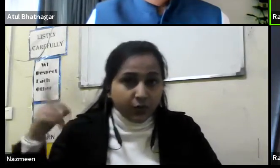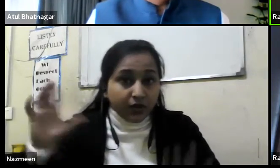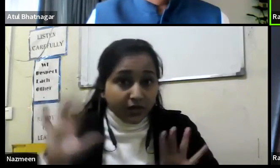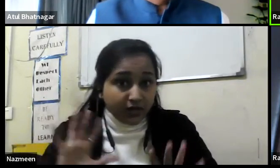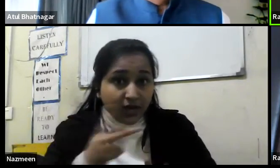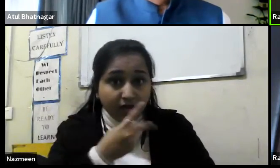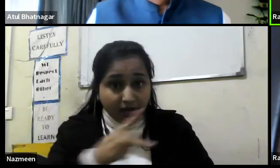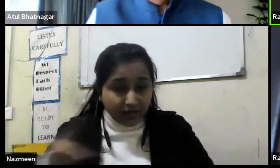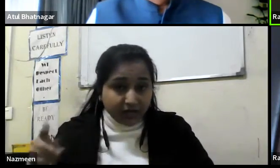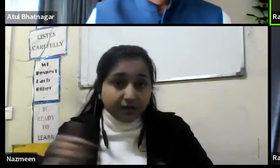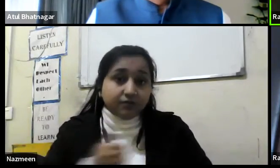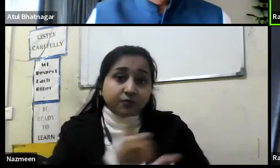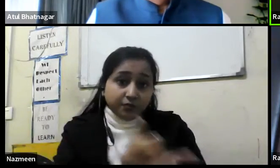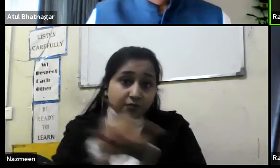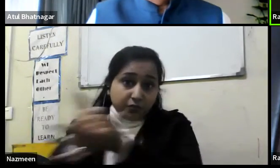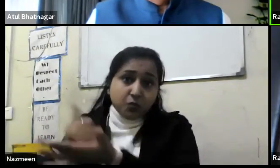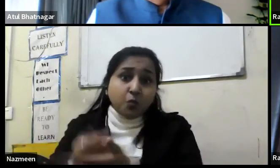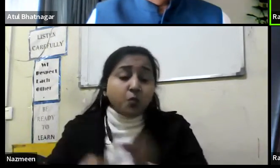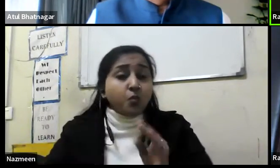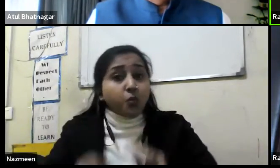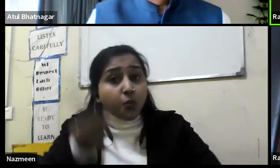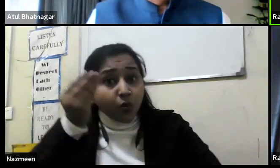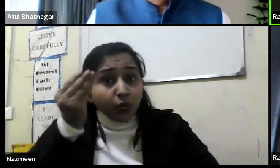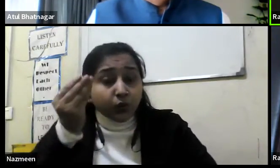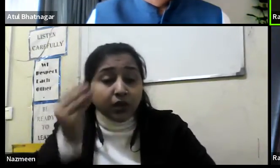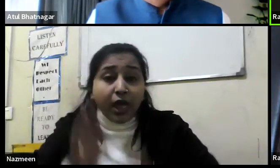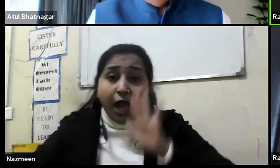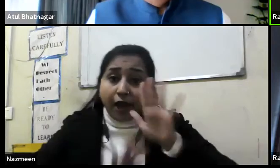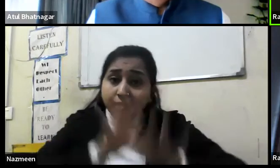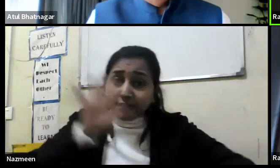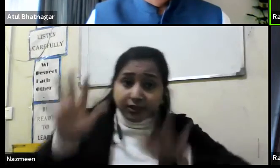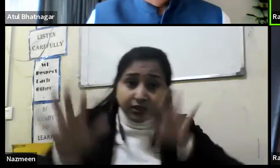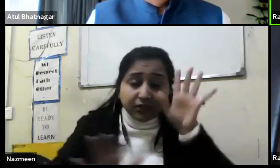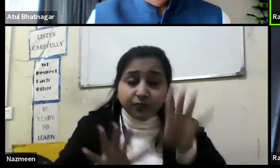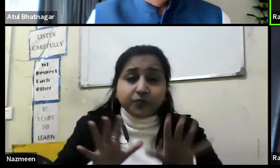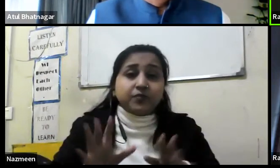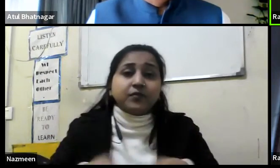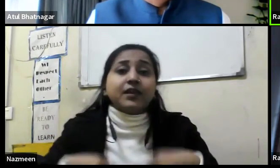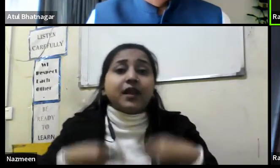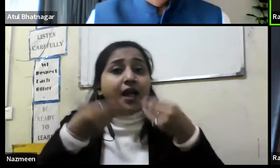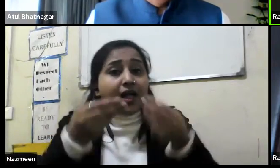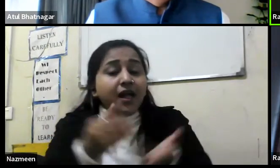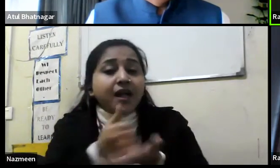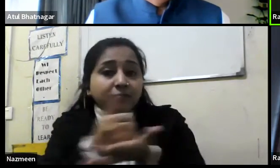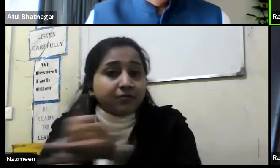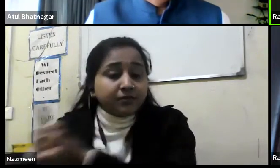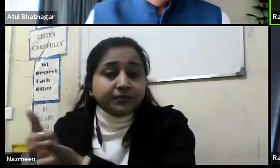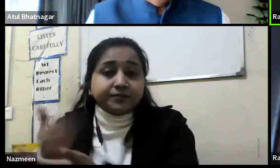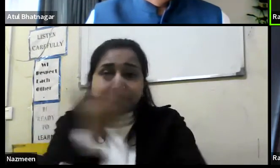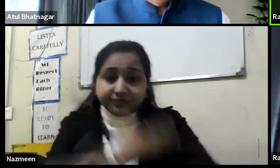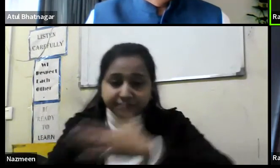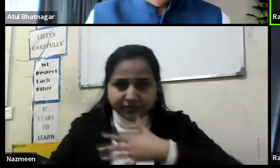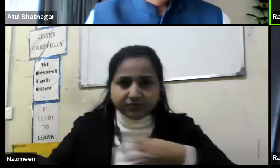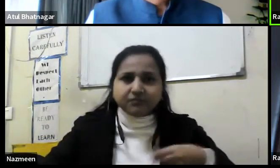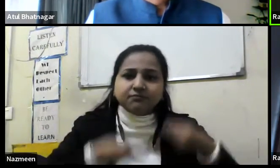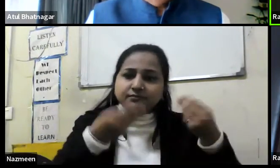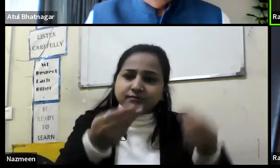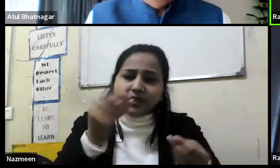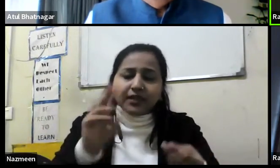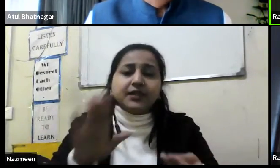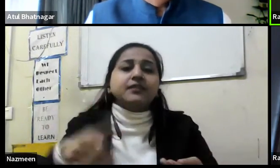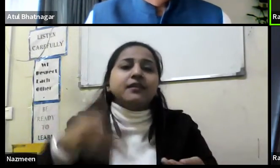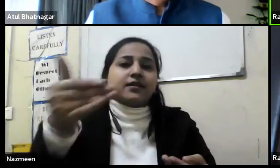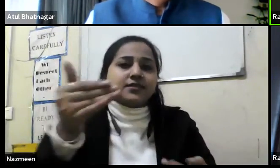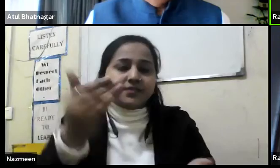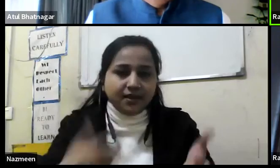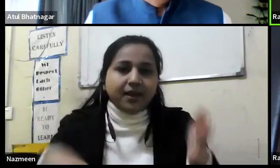फैसिलिटीज हैं. वी कैन प्ले अ मच मोर एक्टिव रोल in helping Sarthak graduates move to the next level, and I'll be